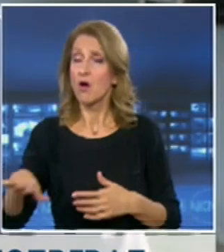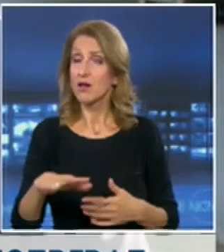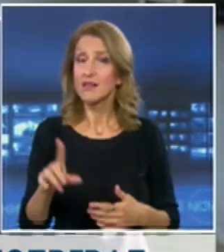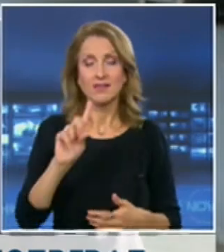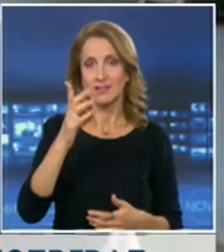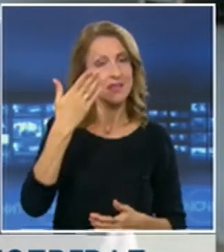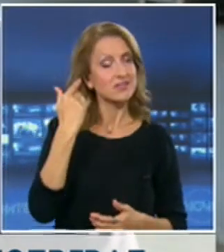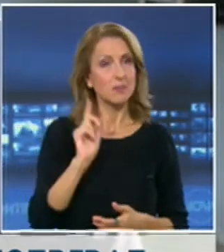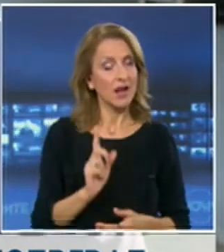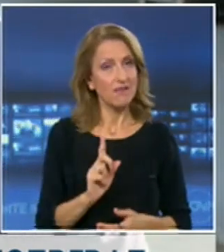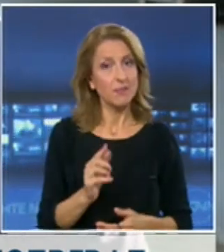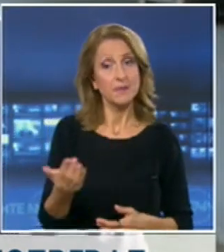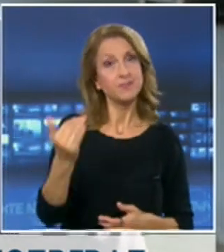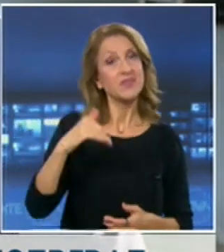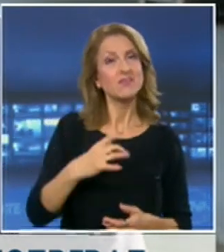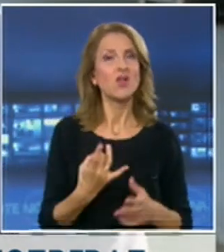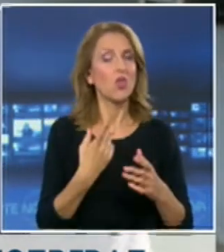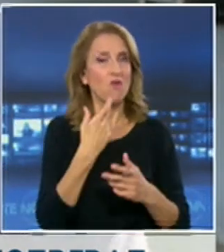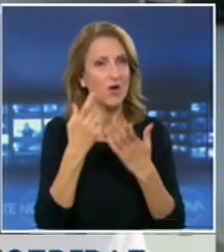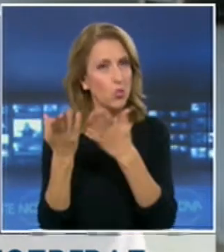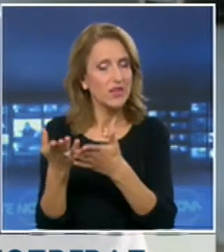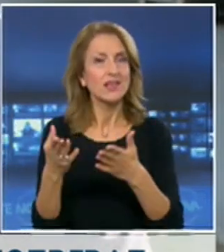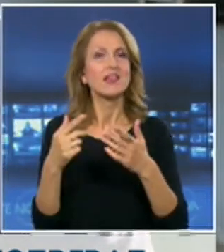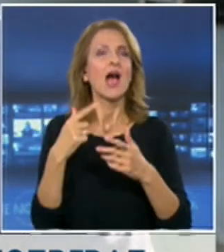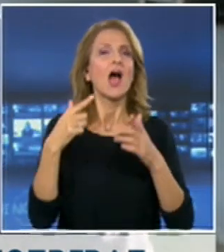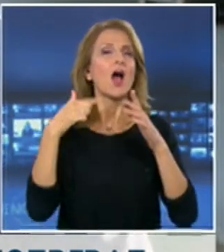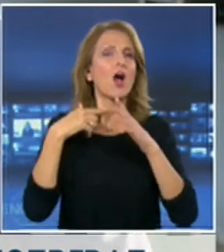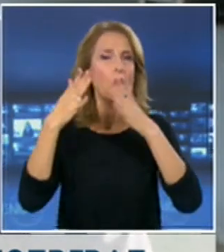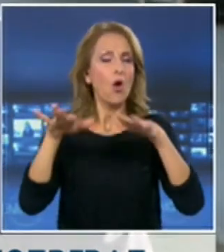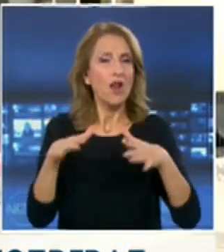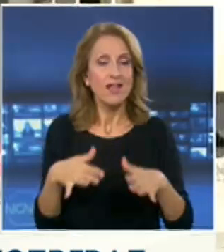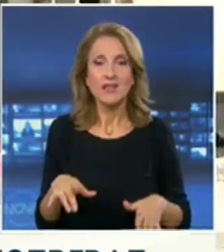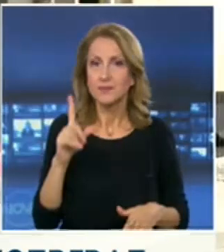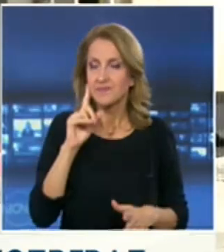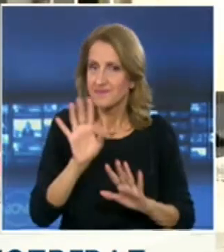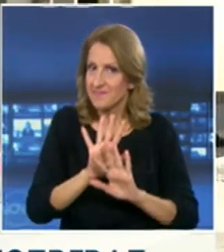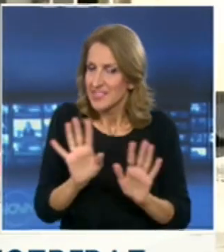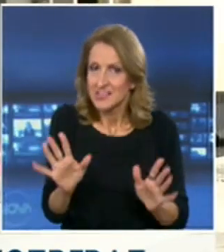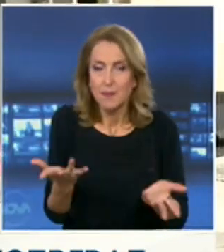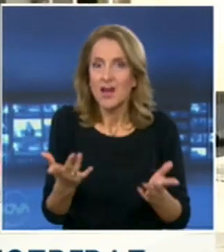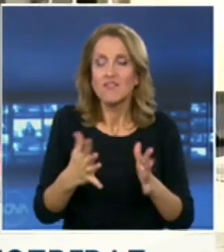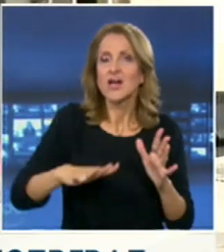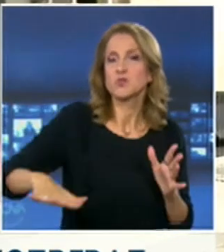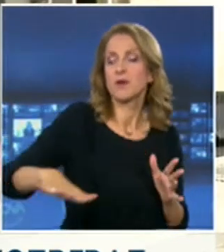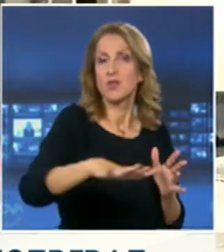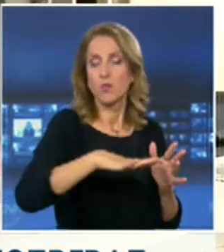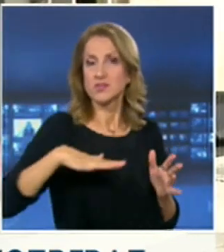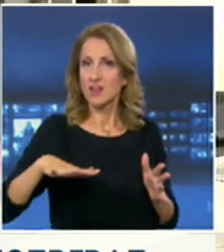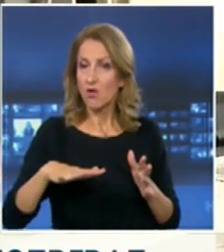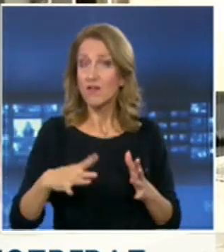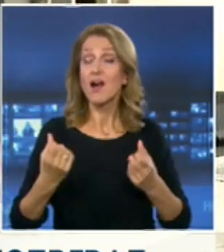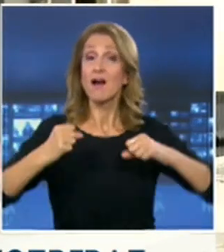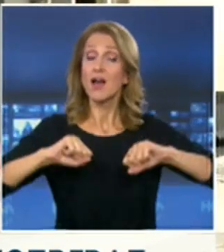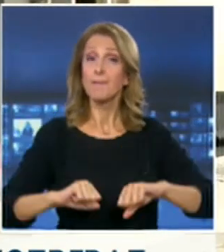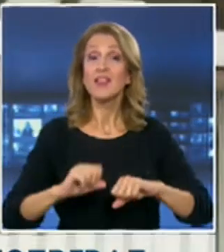не забравяме, че идва и нова година, Коледа и не се знае каква ще е обстановката. Заради предложението за локдаун, кметът на Благоевград